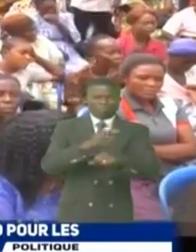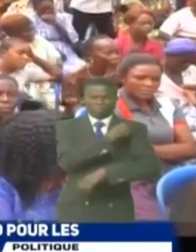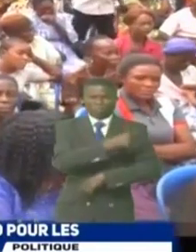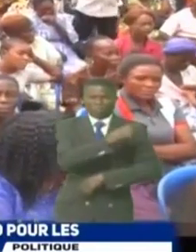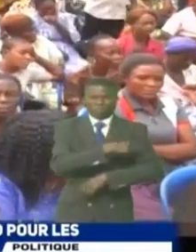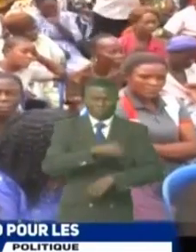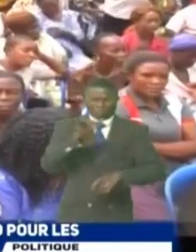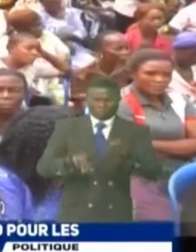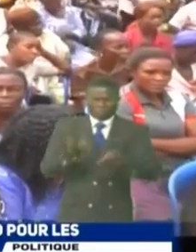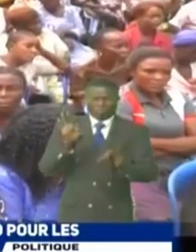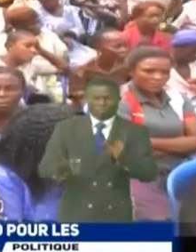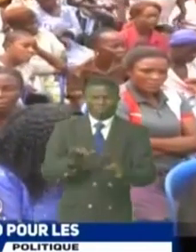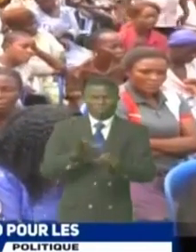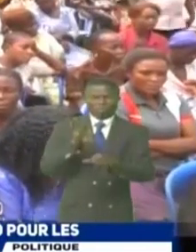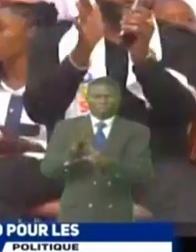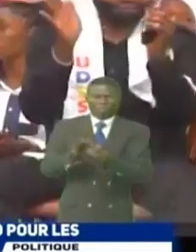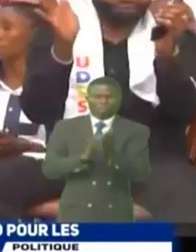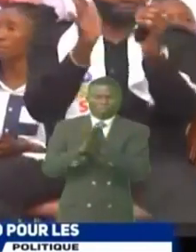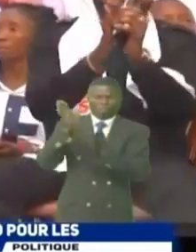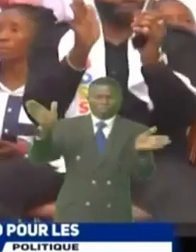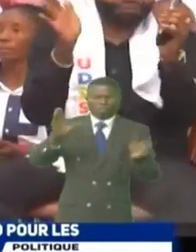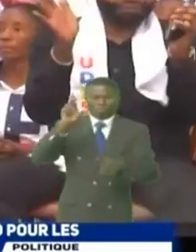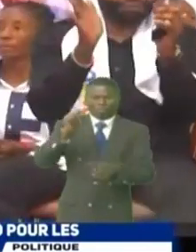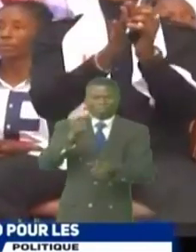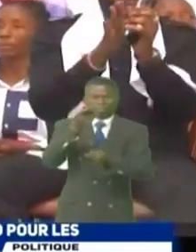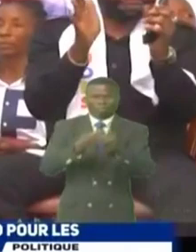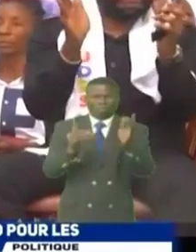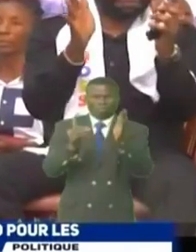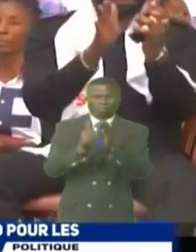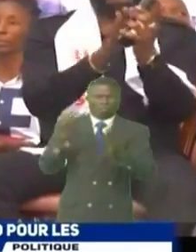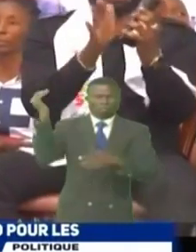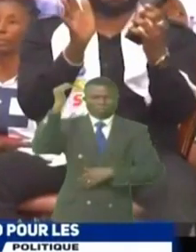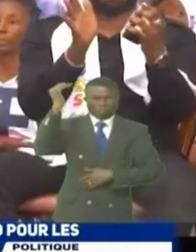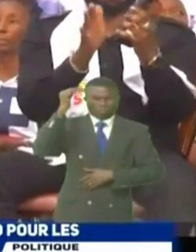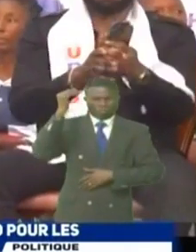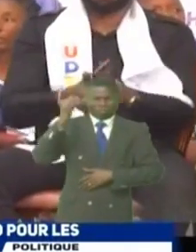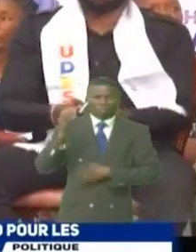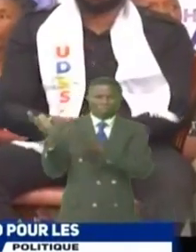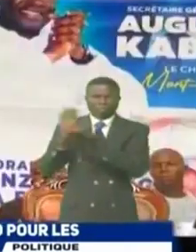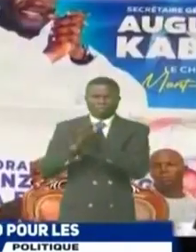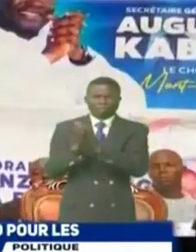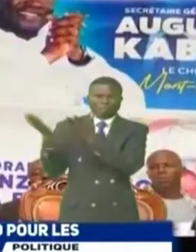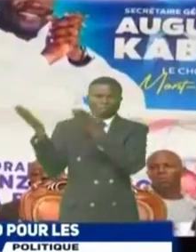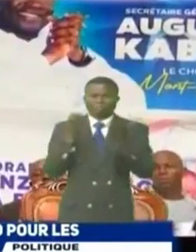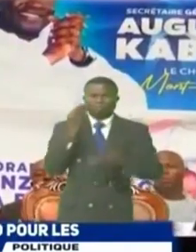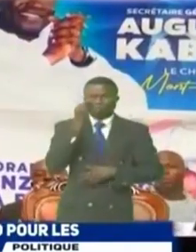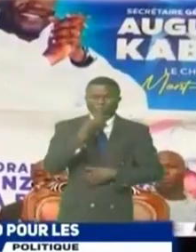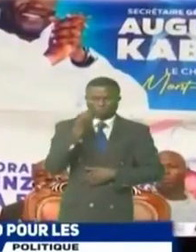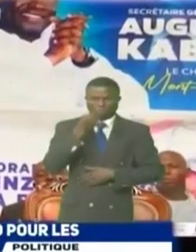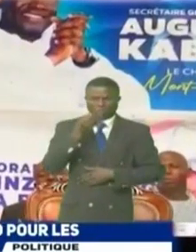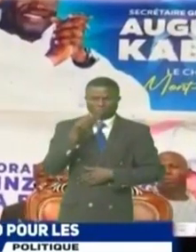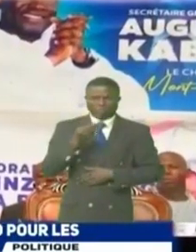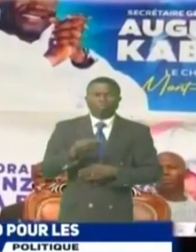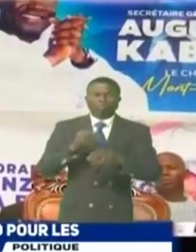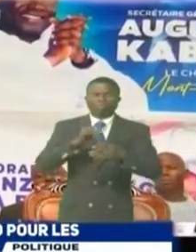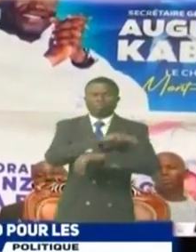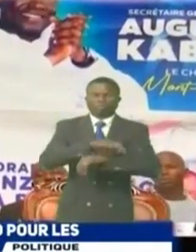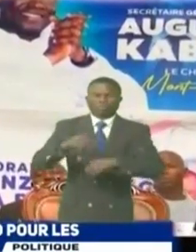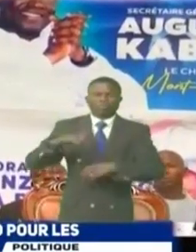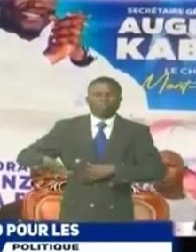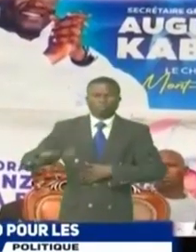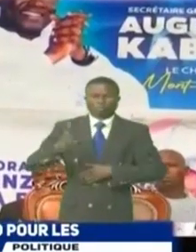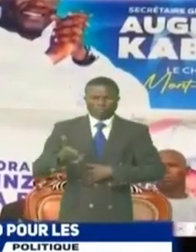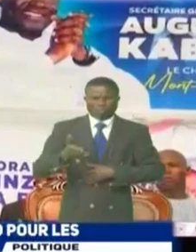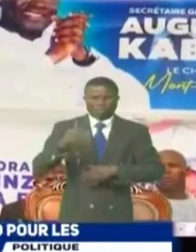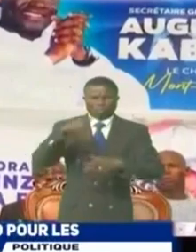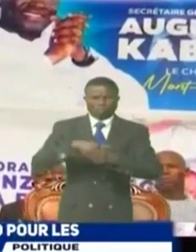aux élections générales de ce 20 décembre 2023 pour qu'il soit le porte-parole de Kinshasa auprès des institutions de la République.